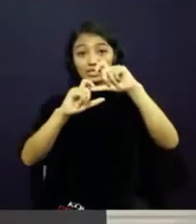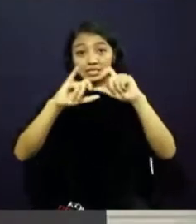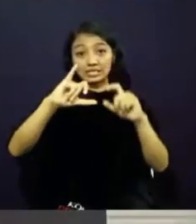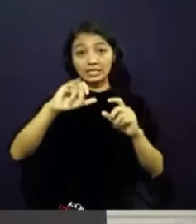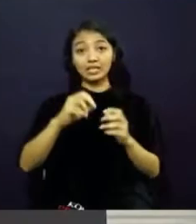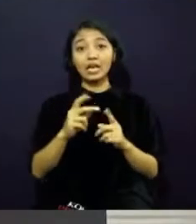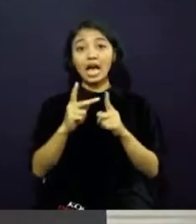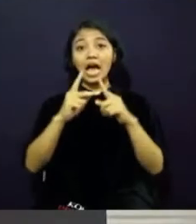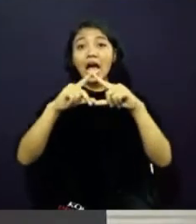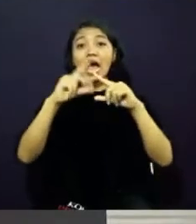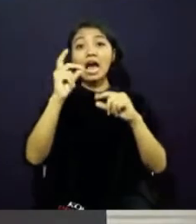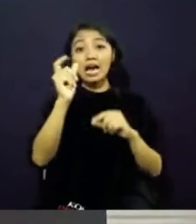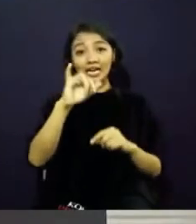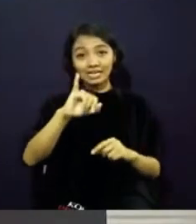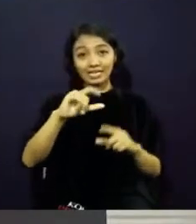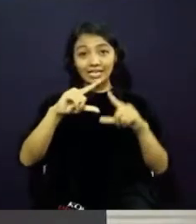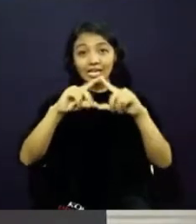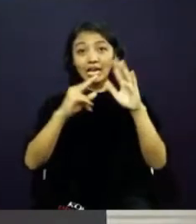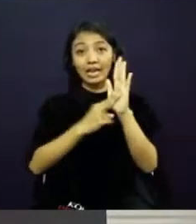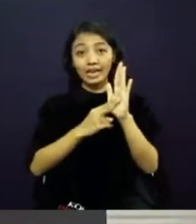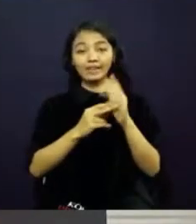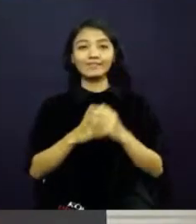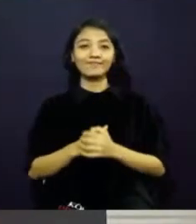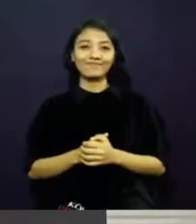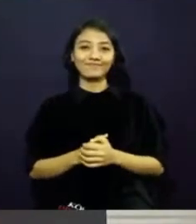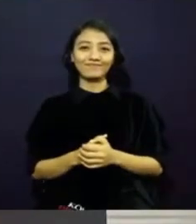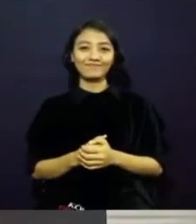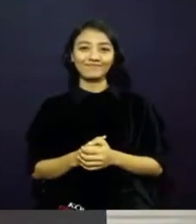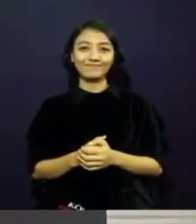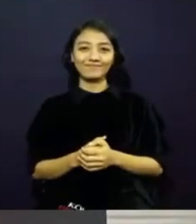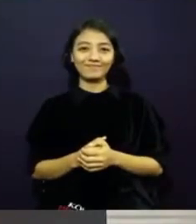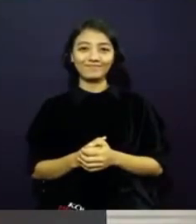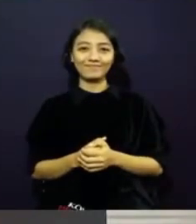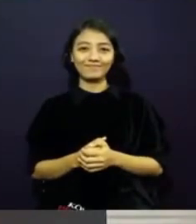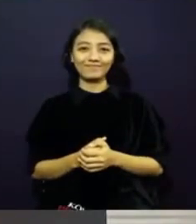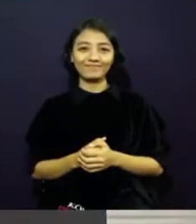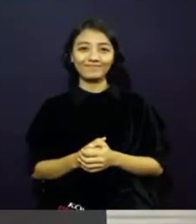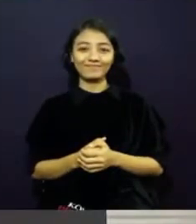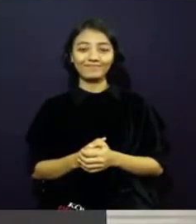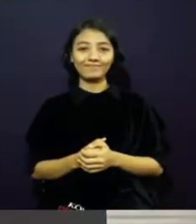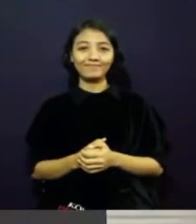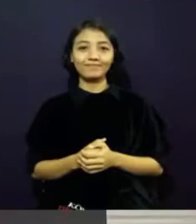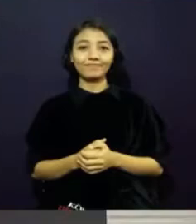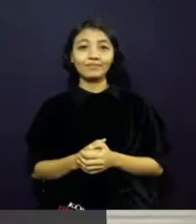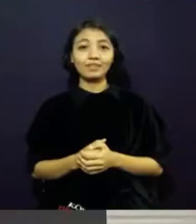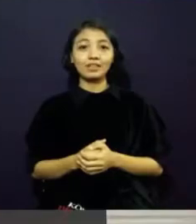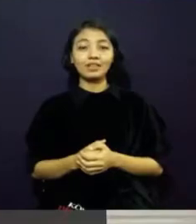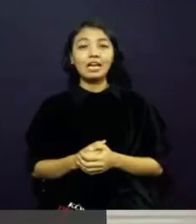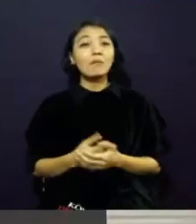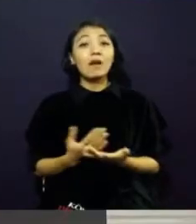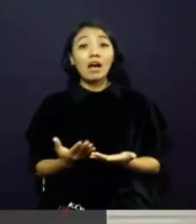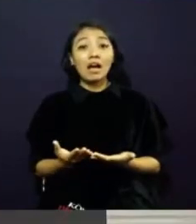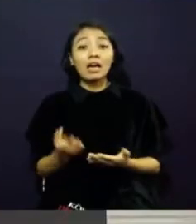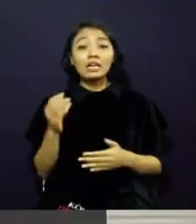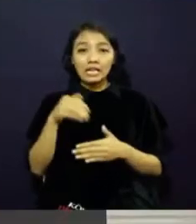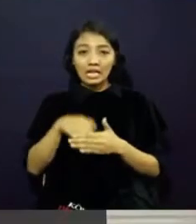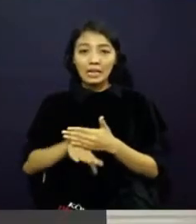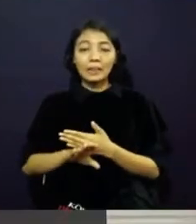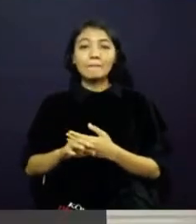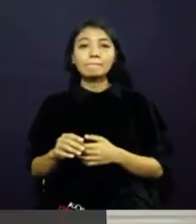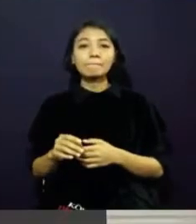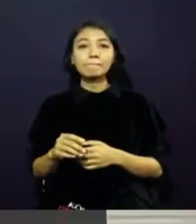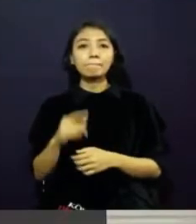menjadi pertanyaan bagi kita tetapi saya kira masa pandemic ini